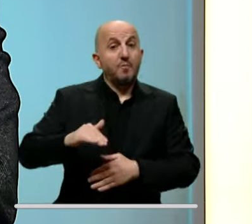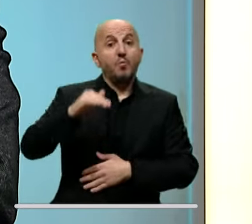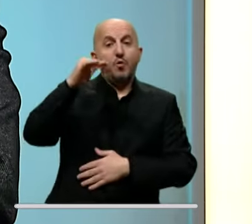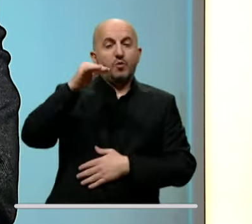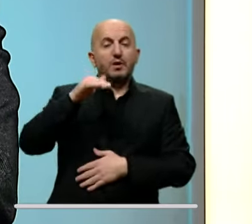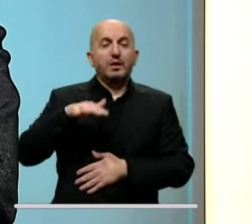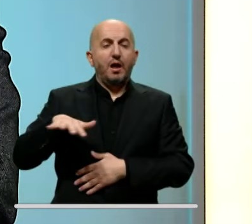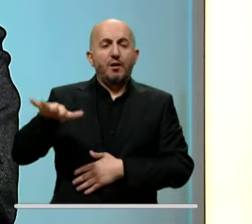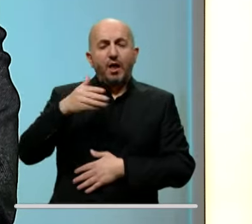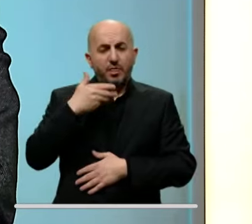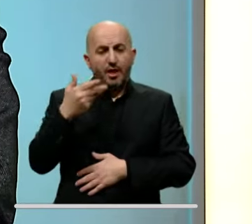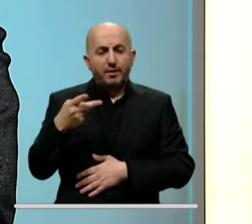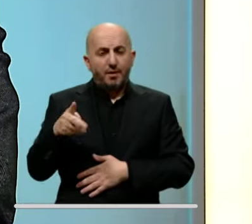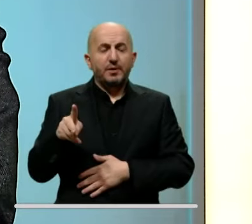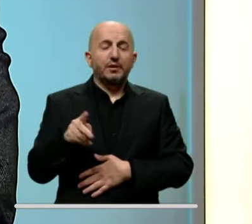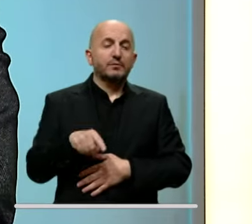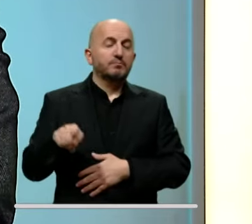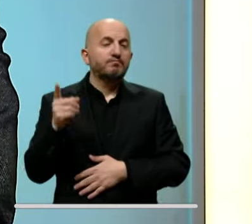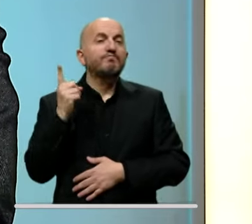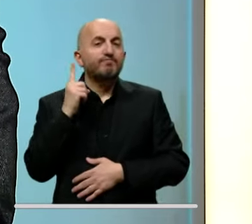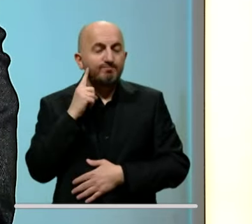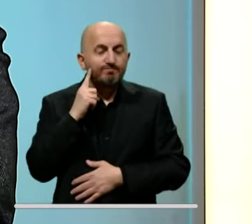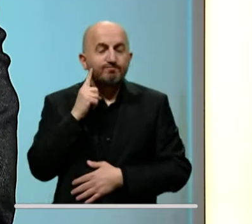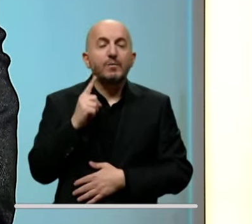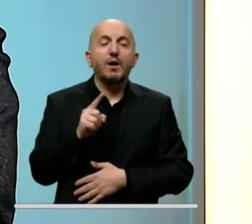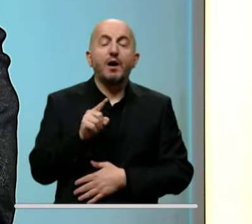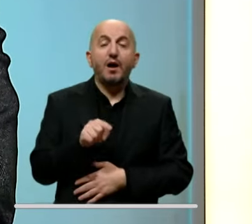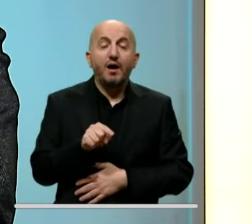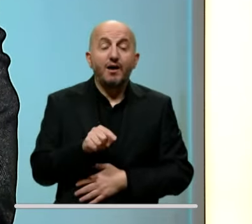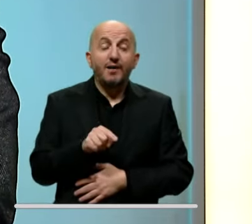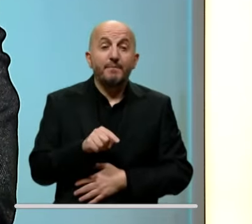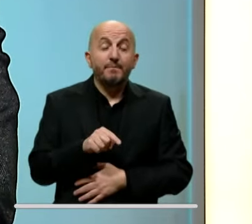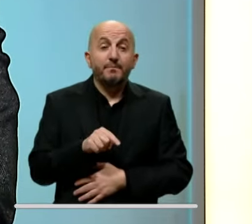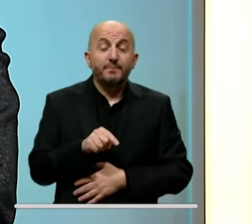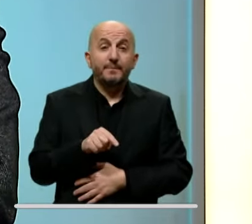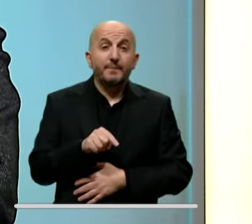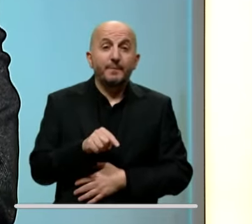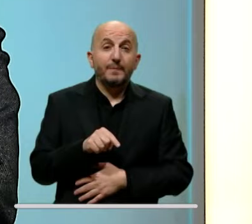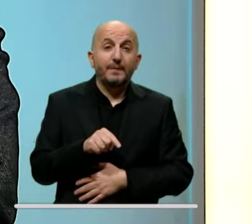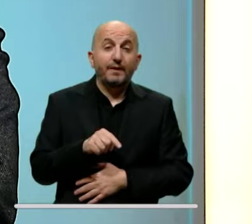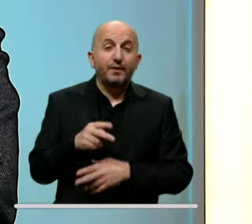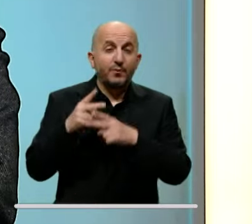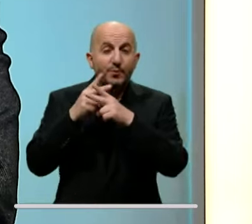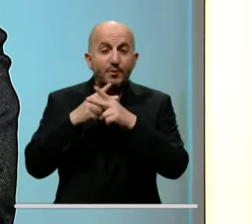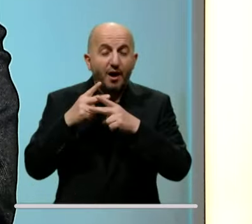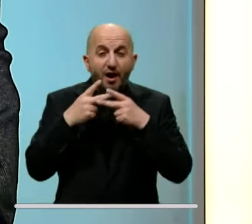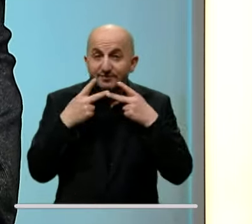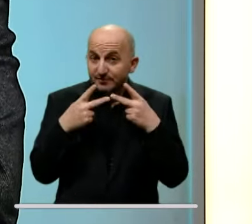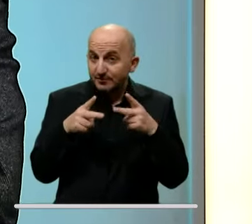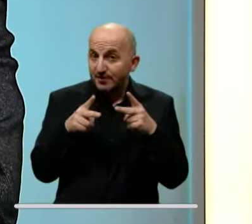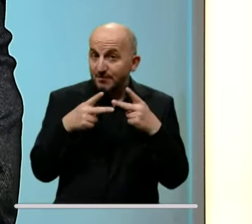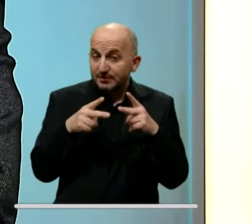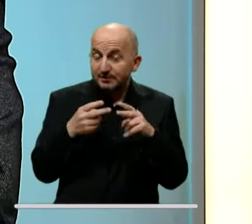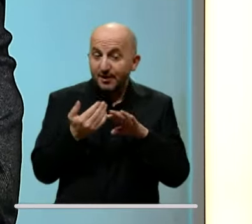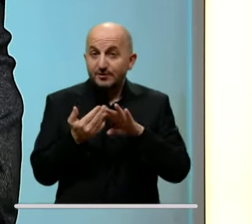büyüklerimize anlatabilir ve onları dinleyebilir Ama bu dinlediği tabir tabir de yani rüya tabiri de